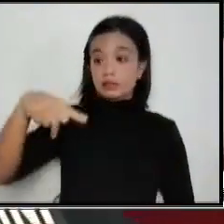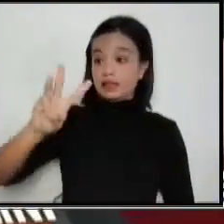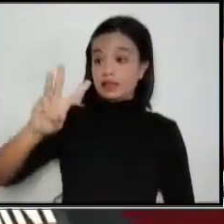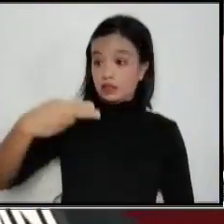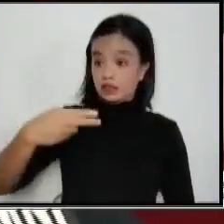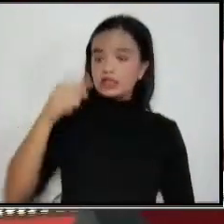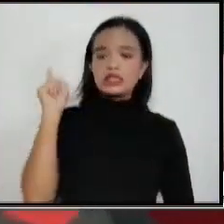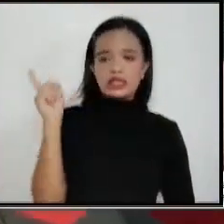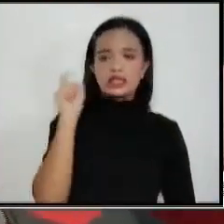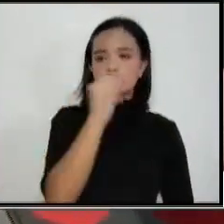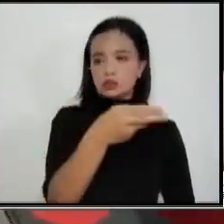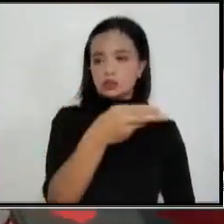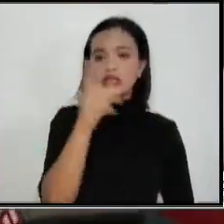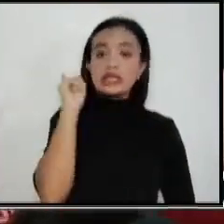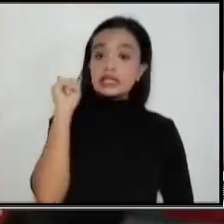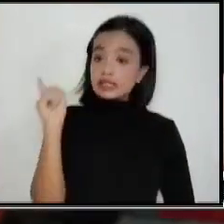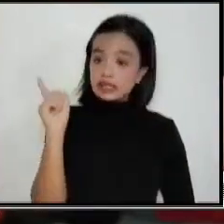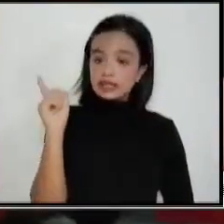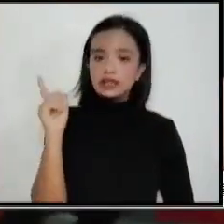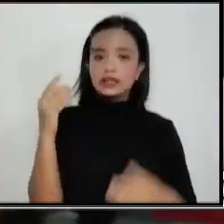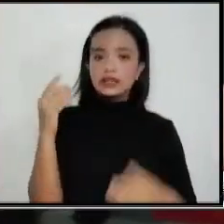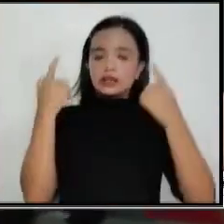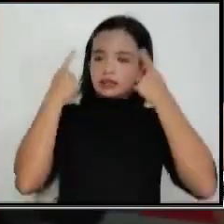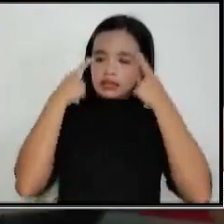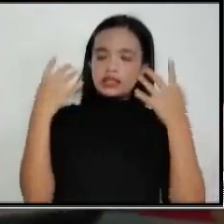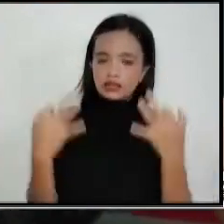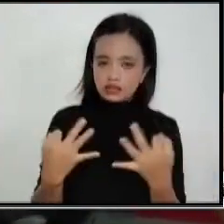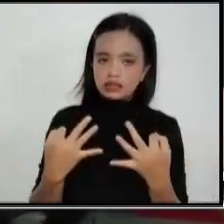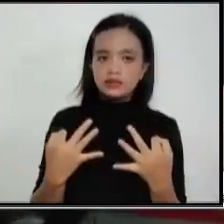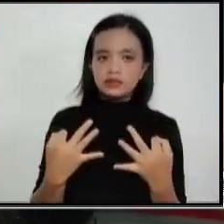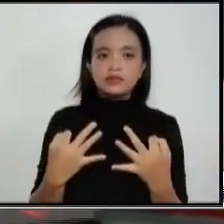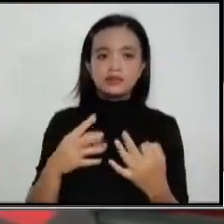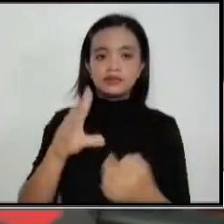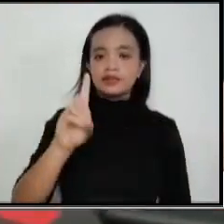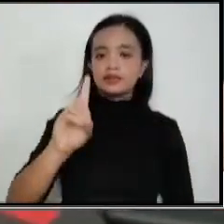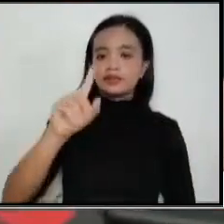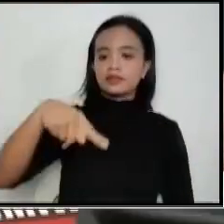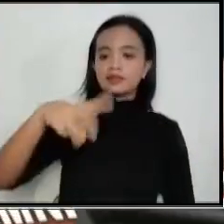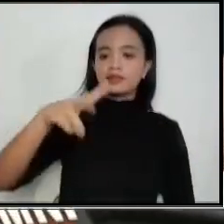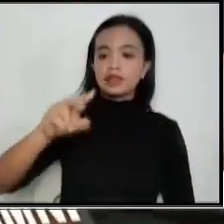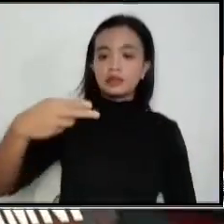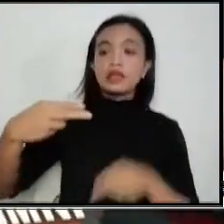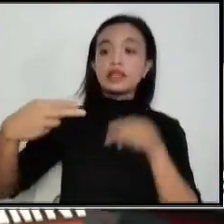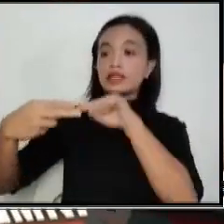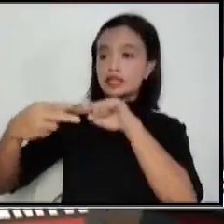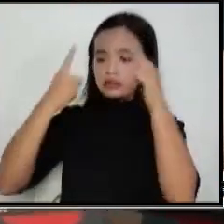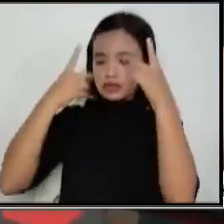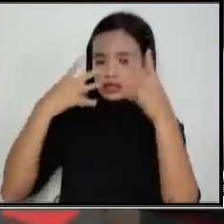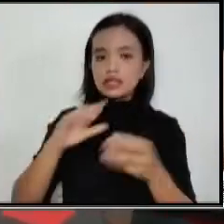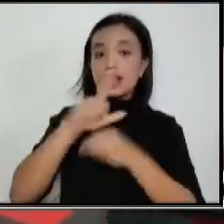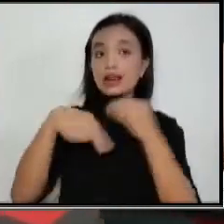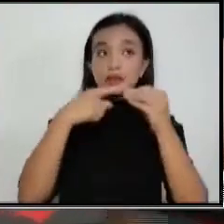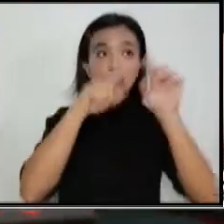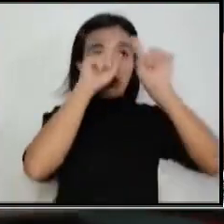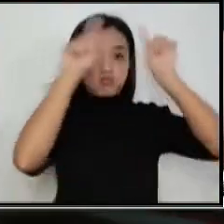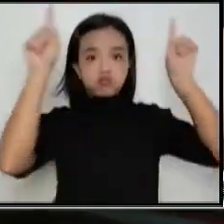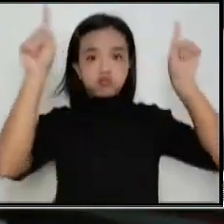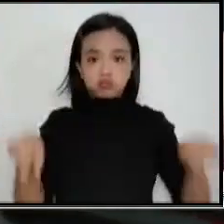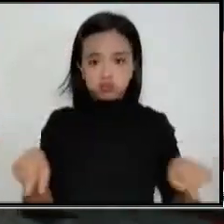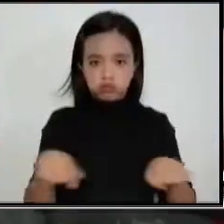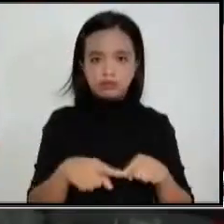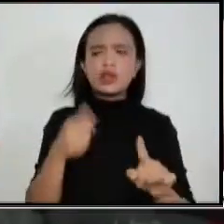po kasi yung may jurisdiction. DPWH po ang may jurisdiction regarding billboards. So automatic naman po